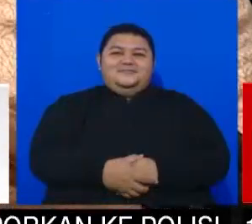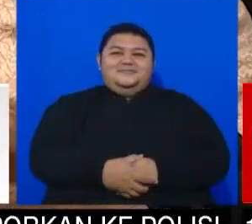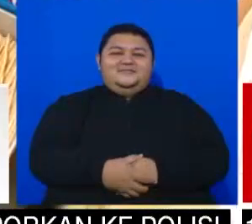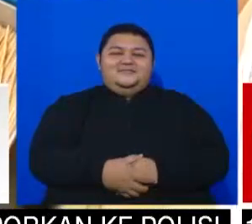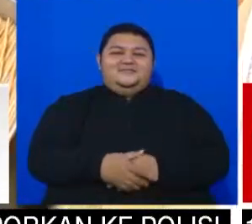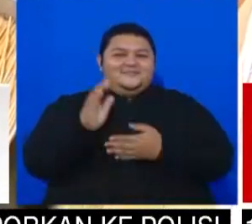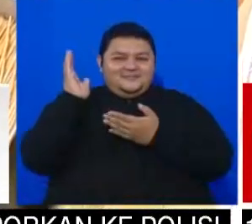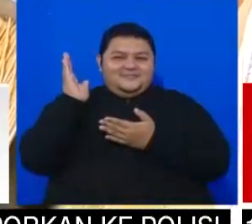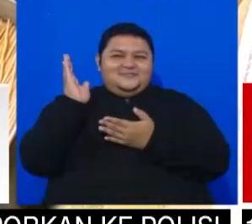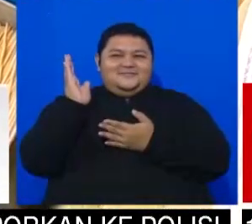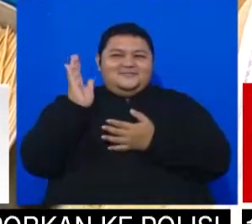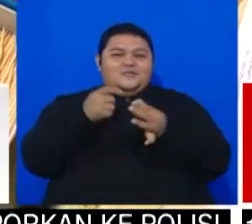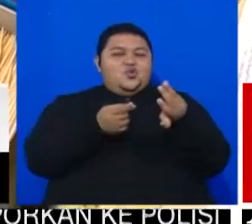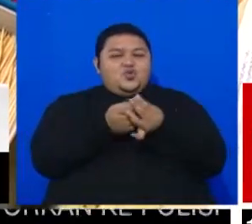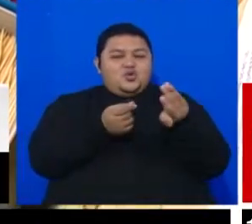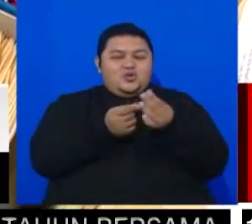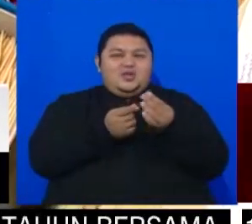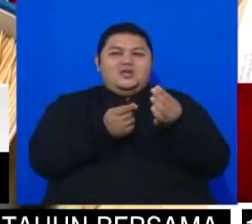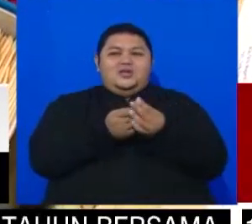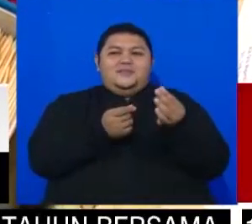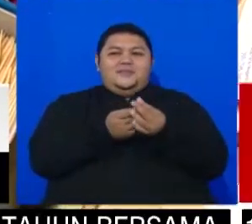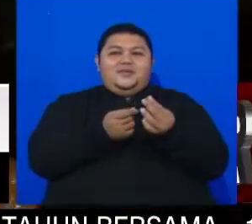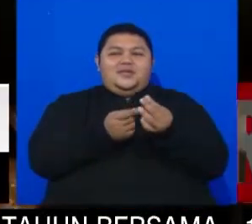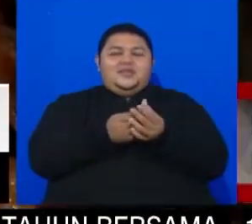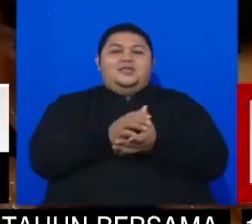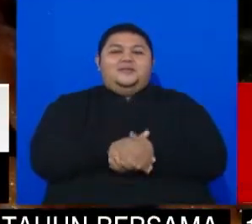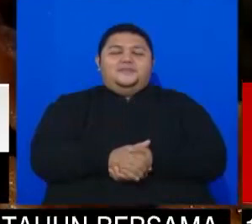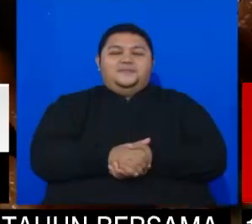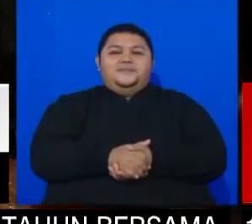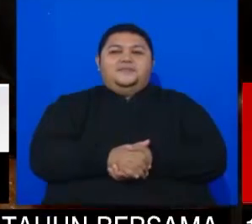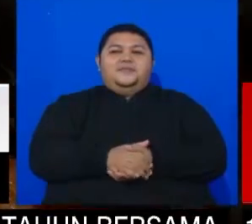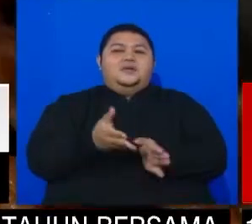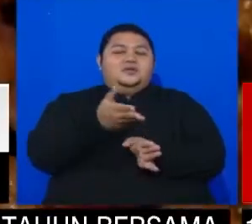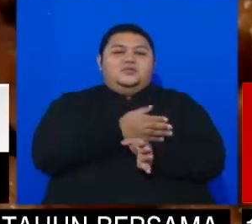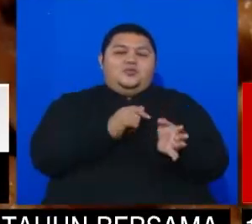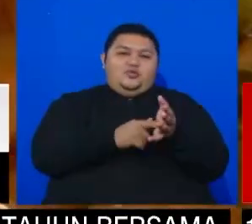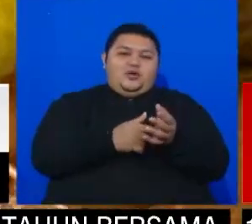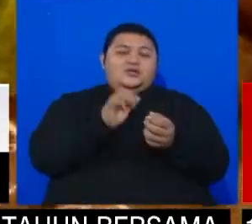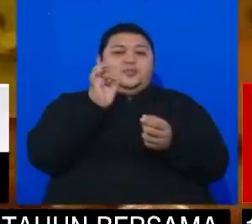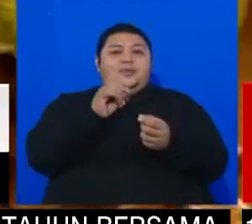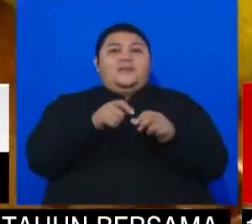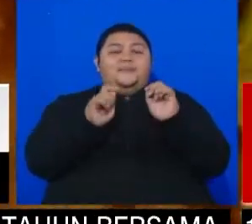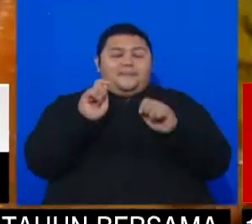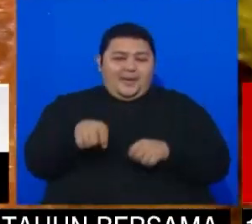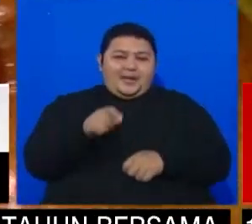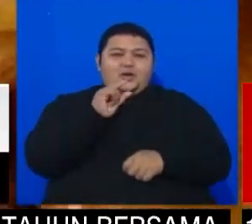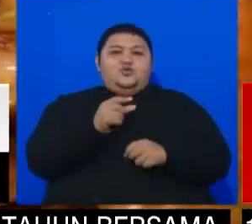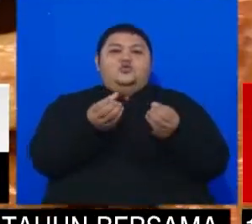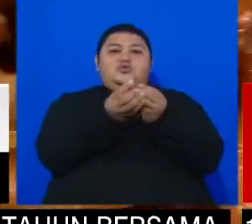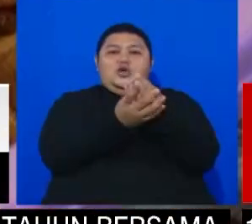Setelah ditiriskan, kulit ayam yang sudah dibumbui ini akan dibuat menjadi sate. Sebelum memulai, jangan lupa pakai sarung tangan untuk menjaga